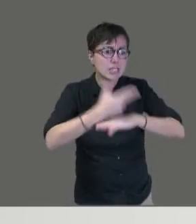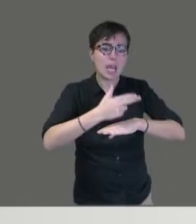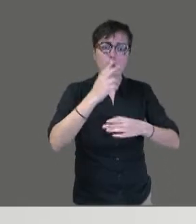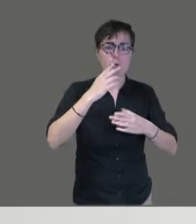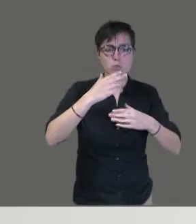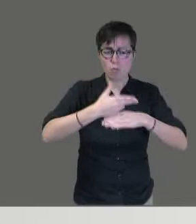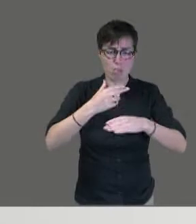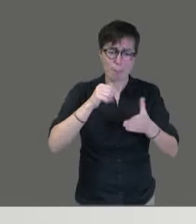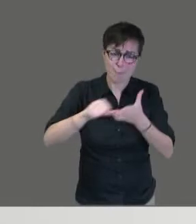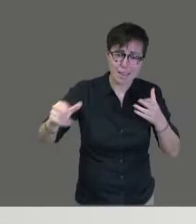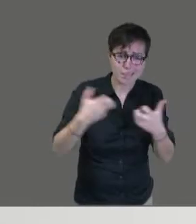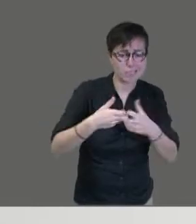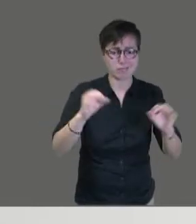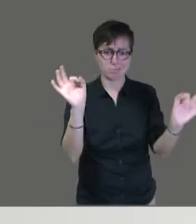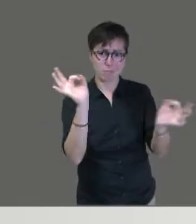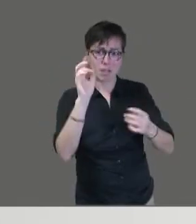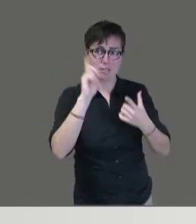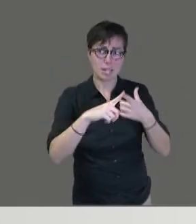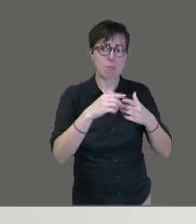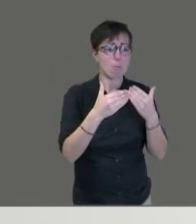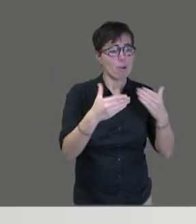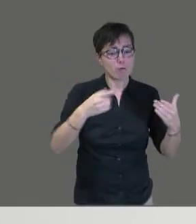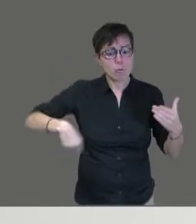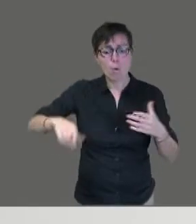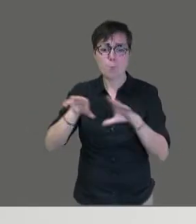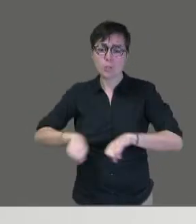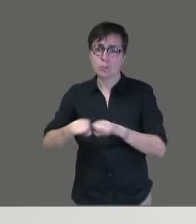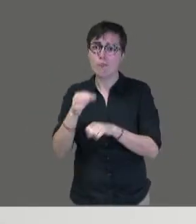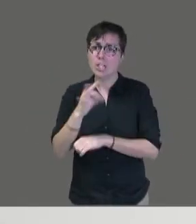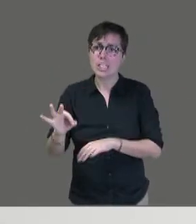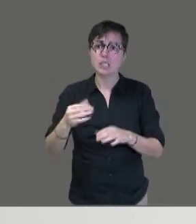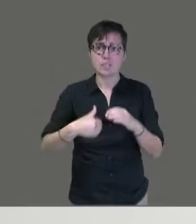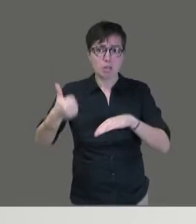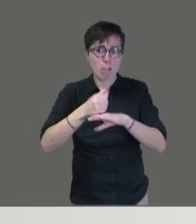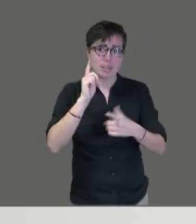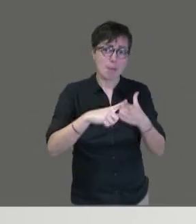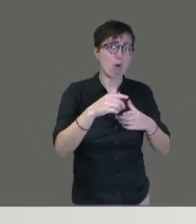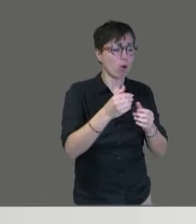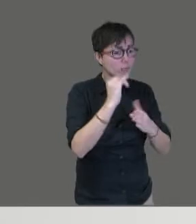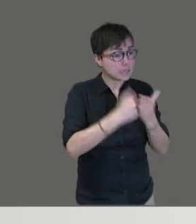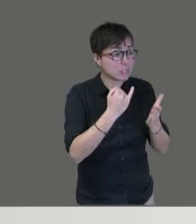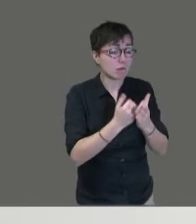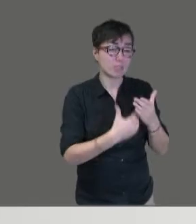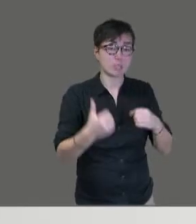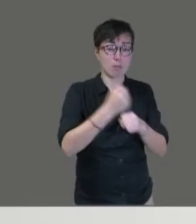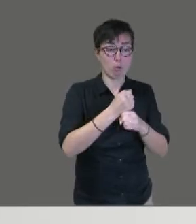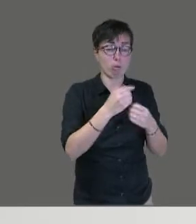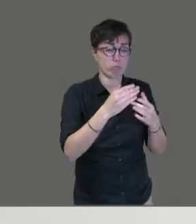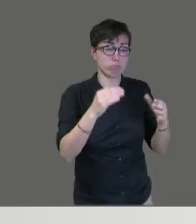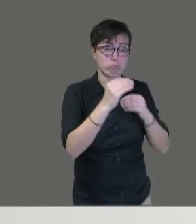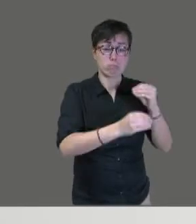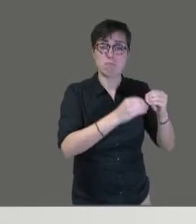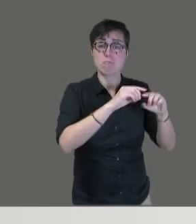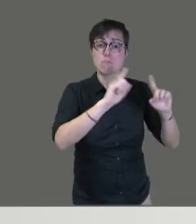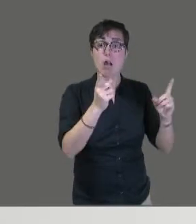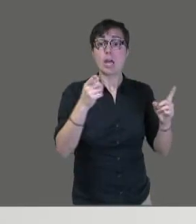gêner. Abus de position dominante de fait auprès des producteurs français survivants. Merci. Optimisation fiscale à échelle industrielle, compte tenu du fait que